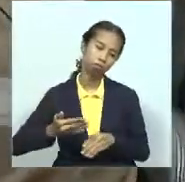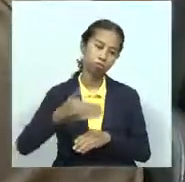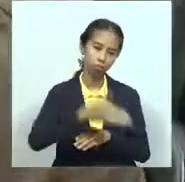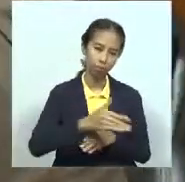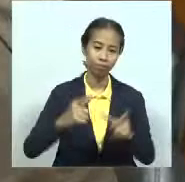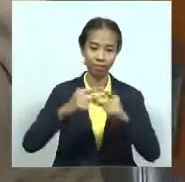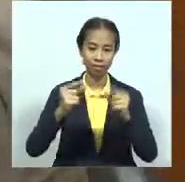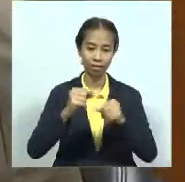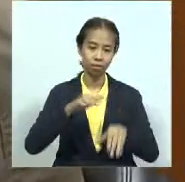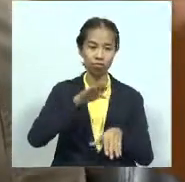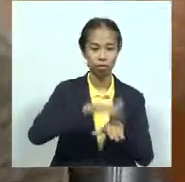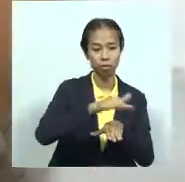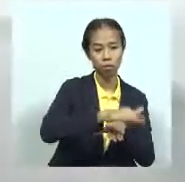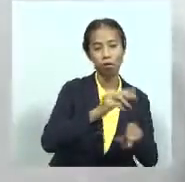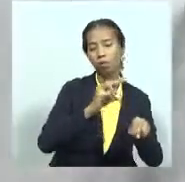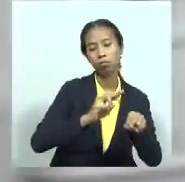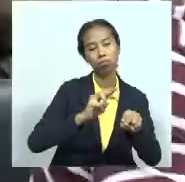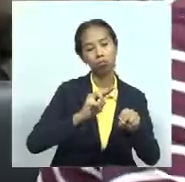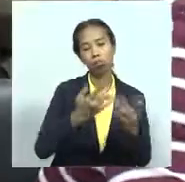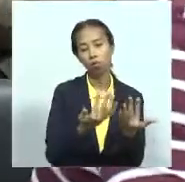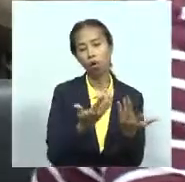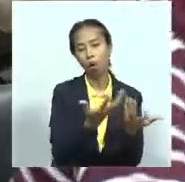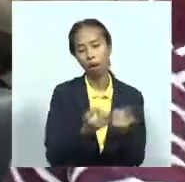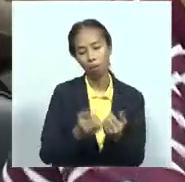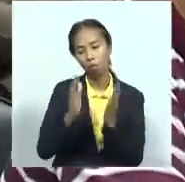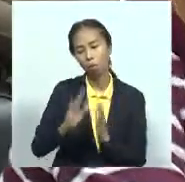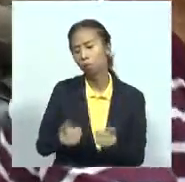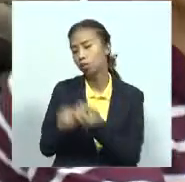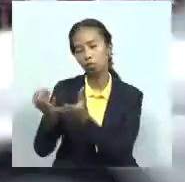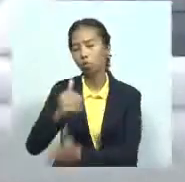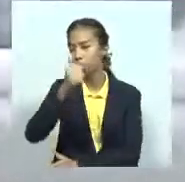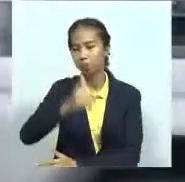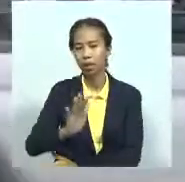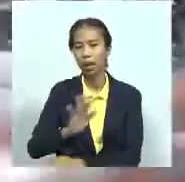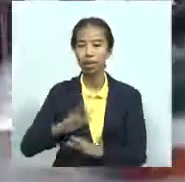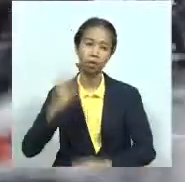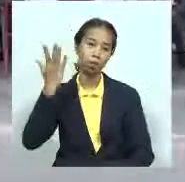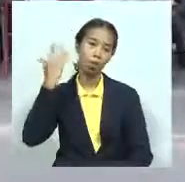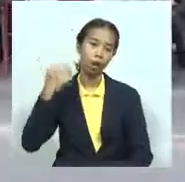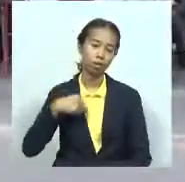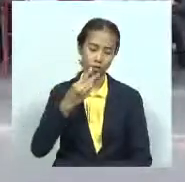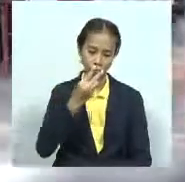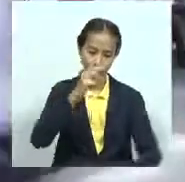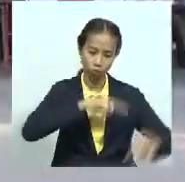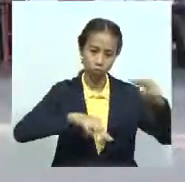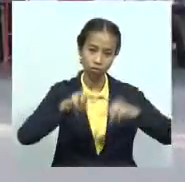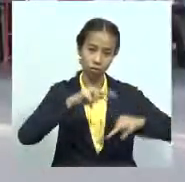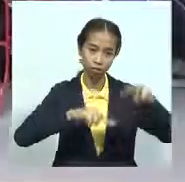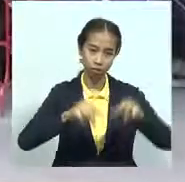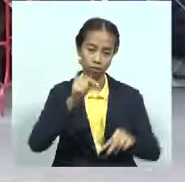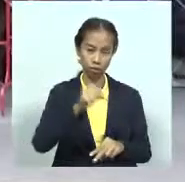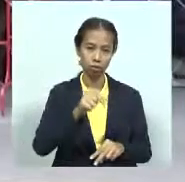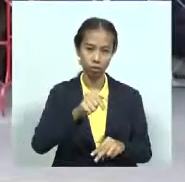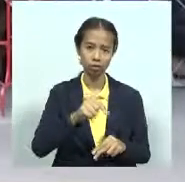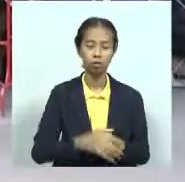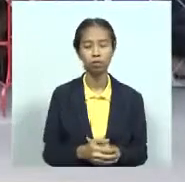แท็กซี่ไปจอดรอรับผู้โดยสารได้อีกค่ะและเมื่อวานนี้ผู้สื่อข่าวก็ได้ลงพื้นที่ไปสำรวจบริเวณที่เกิดเห